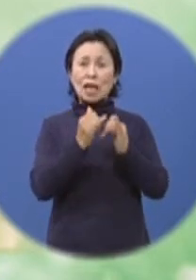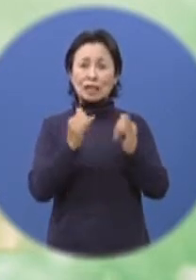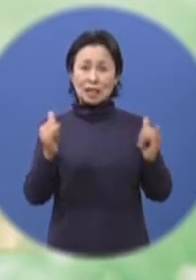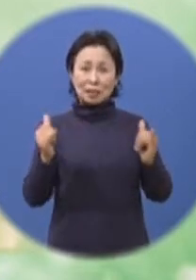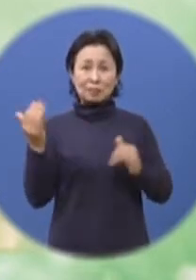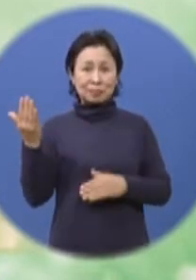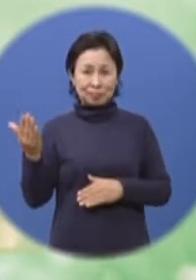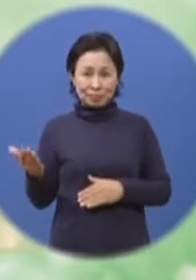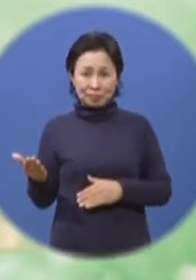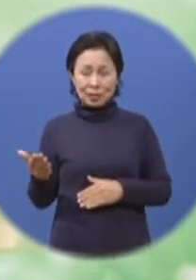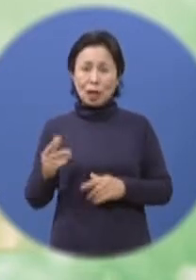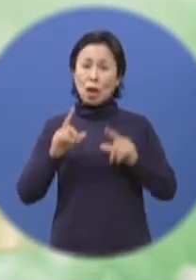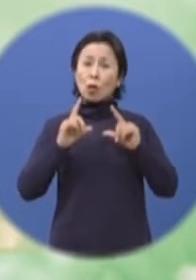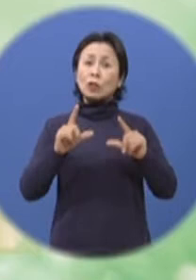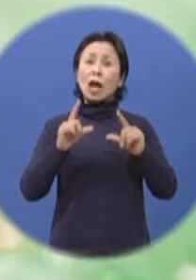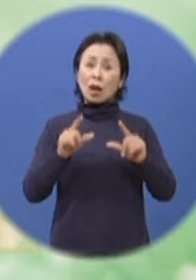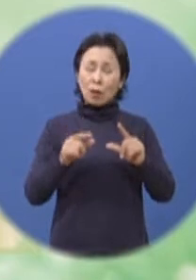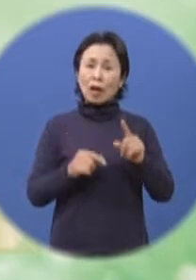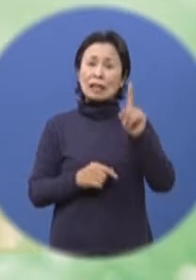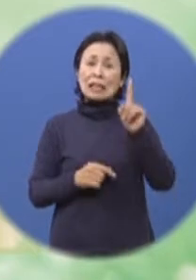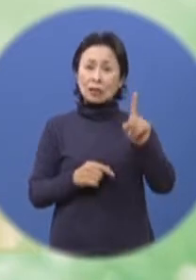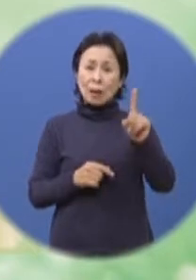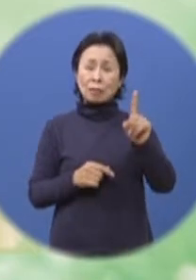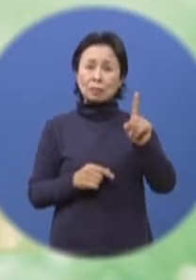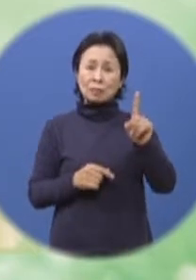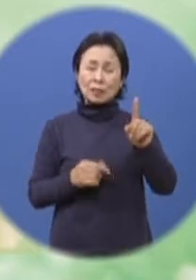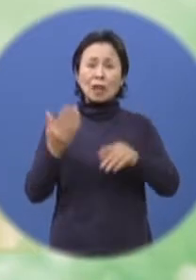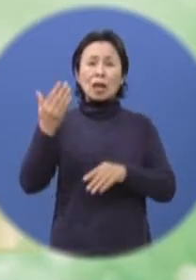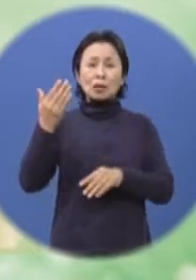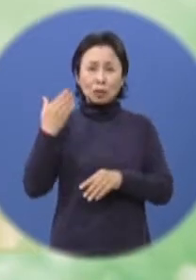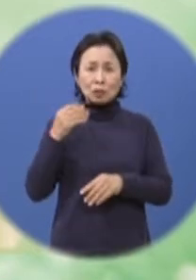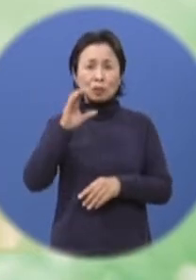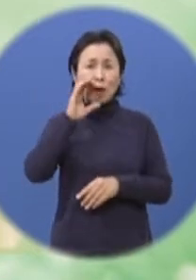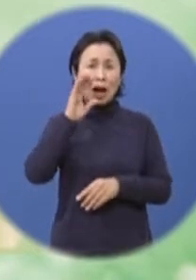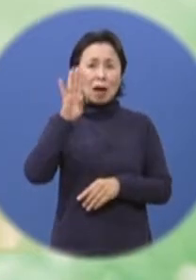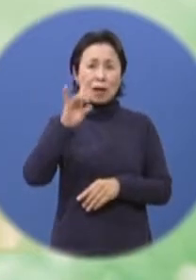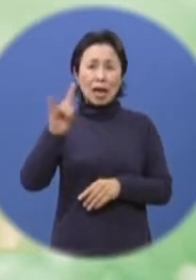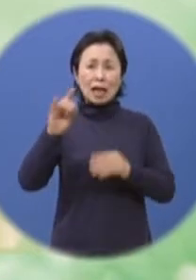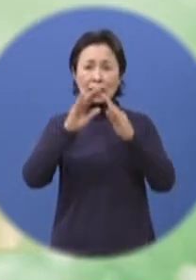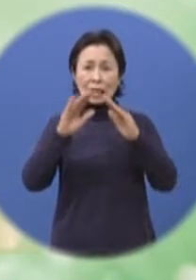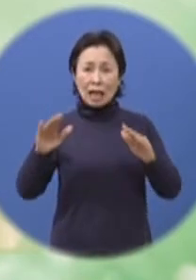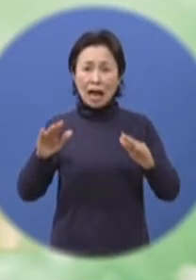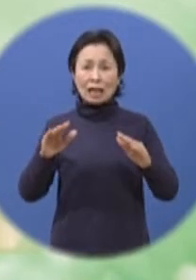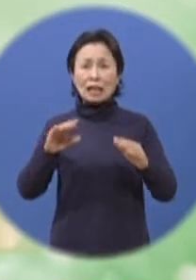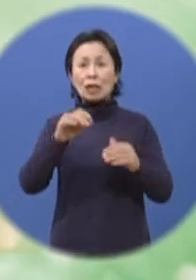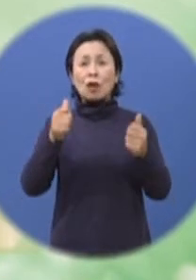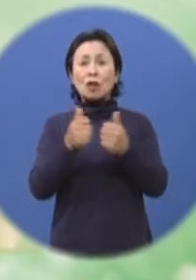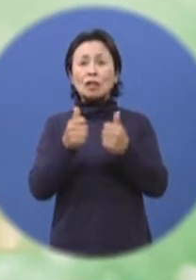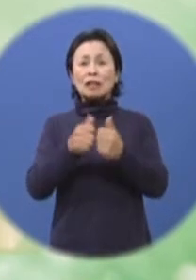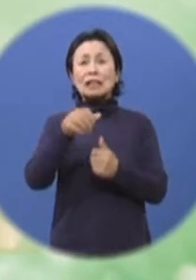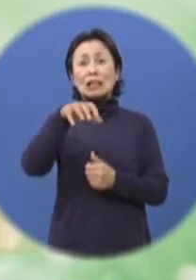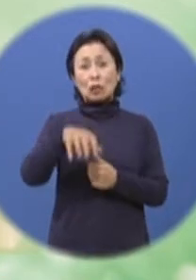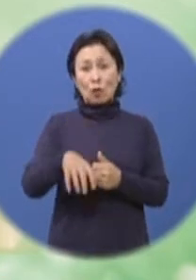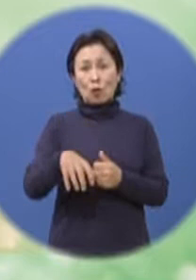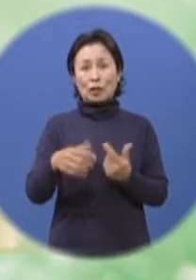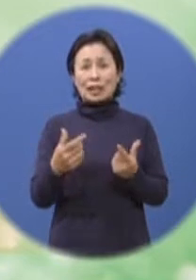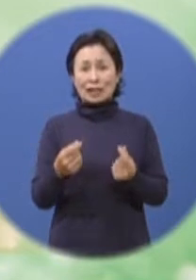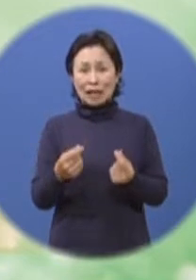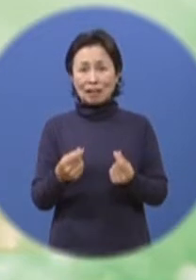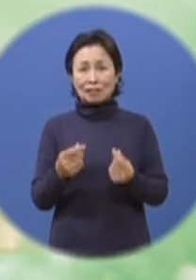急和歌山県議会議事堂でした統制されたのはご覧の方々ですおめでとうござい